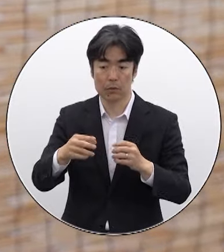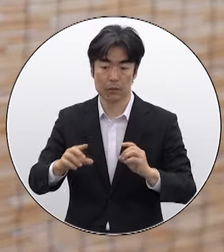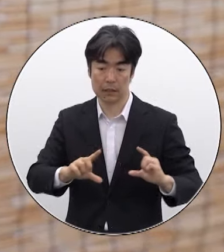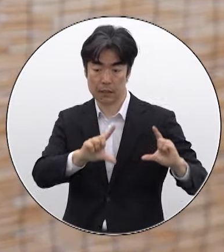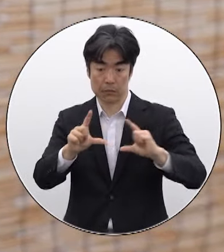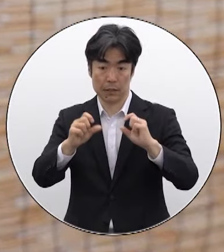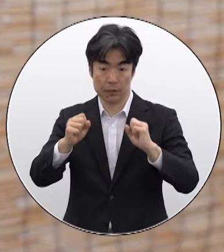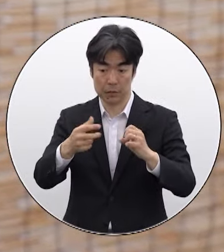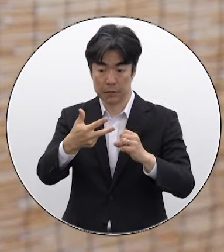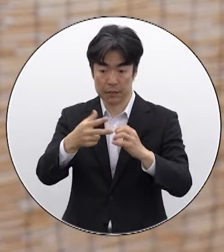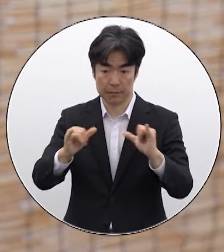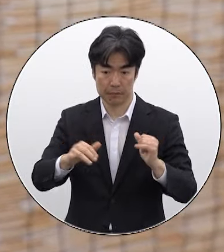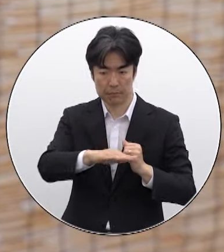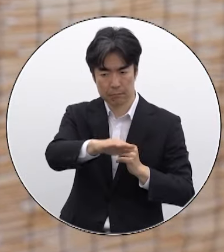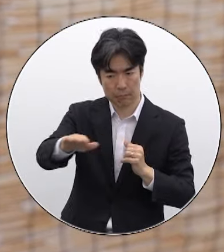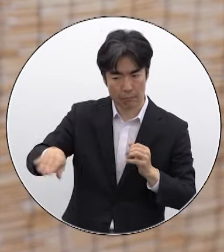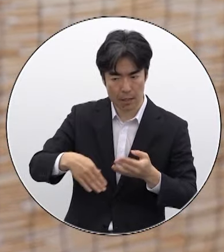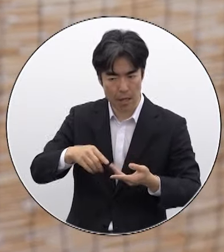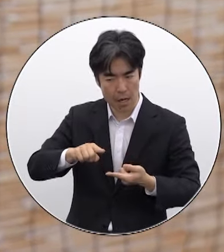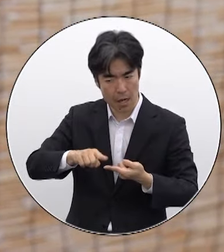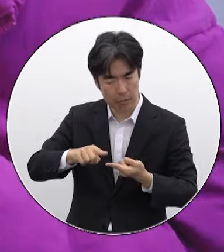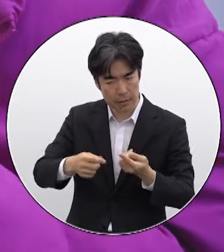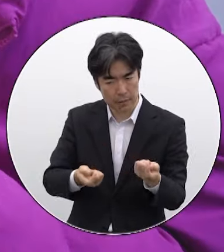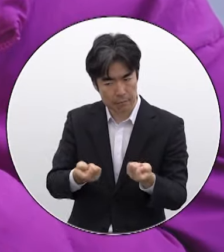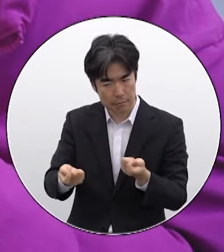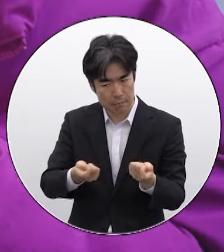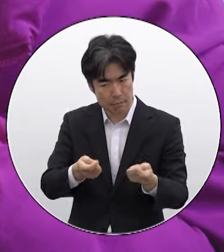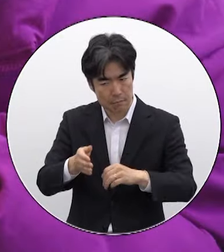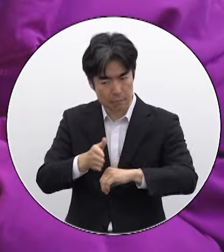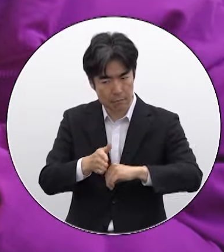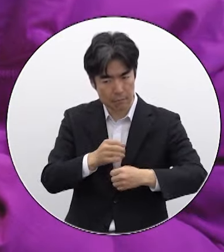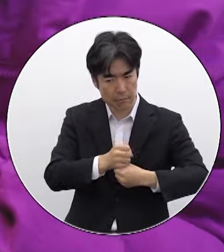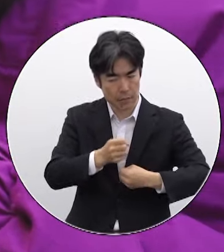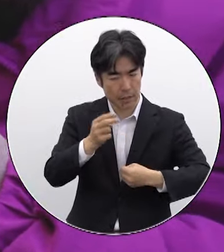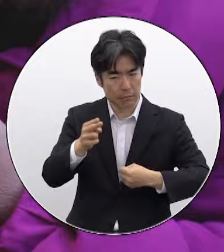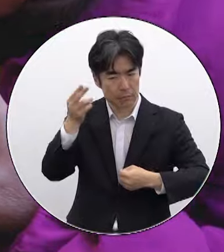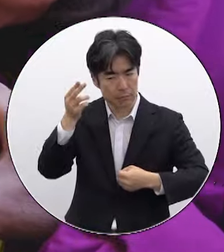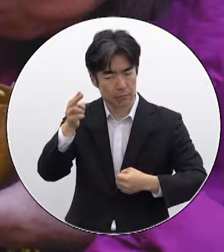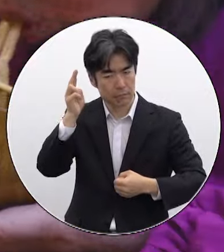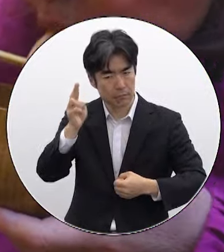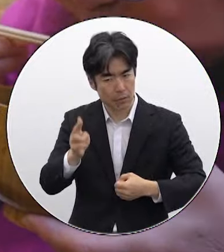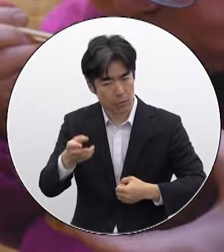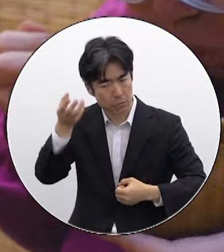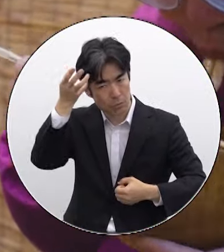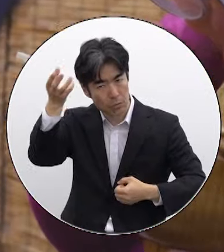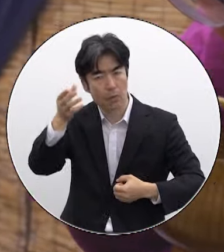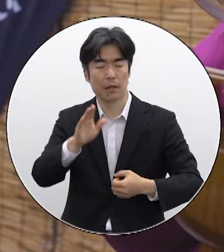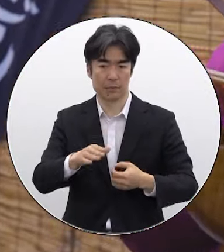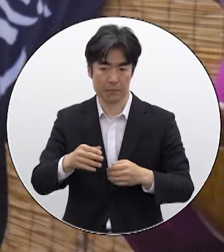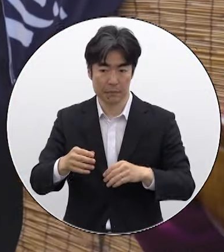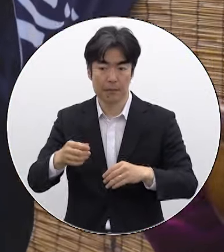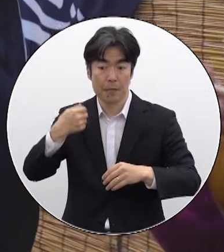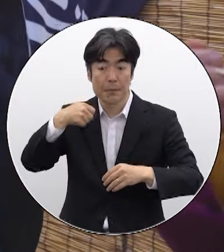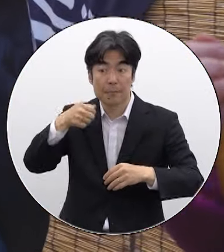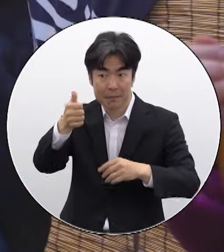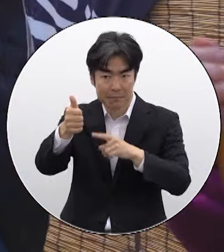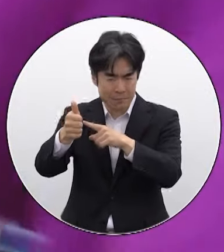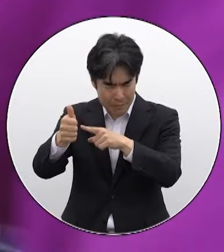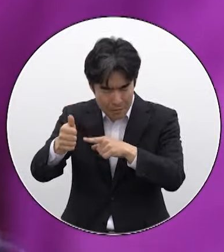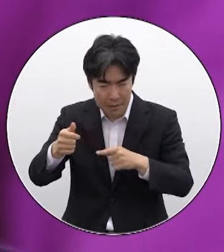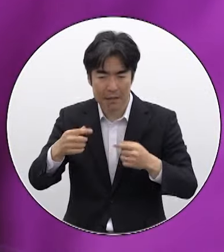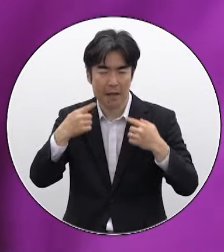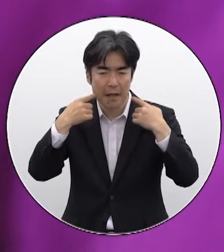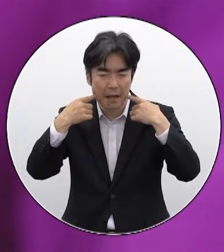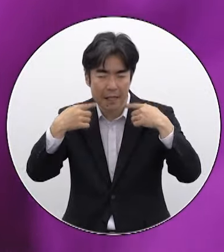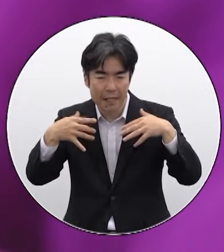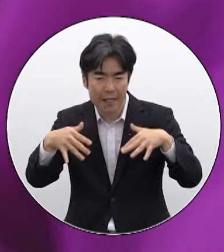住んでる市民の方に合わせるような感じでそこをアレンジされてるのは分かります。茶目っ気と人懐っこ